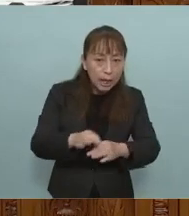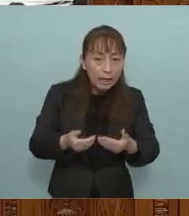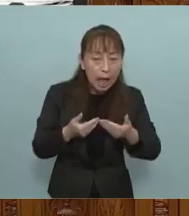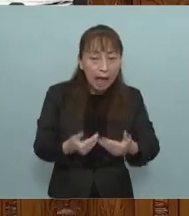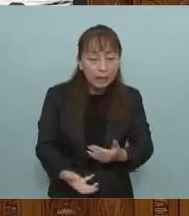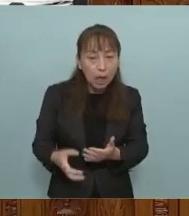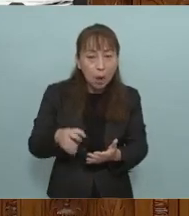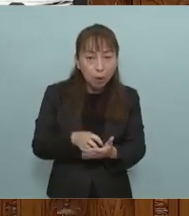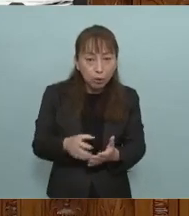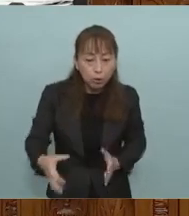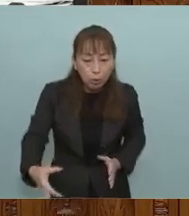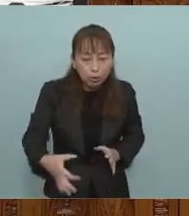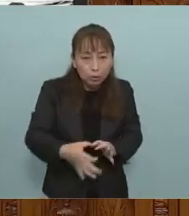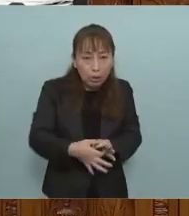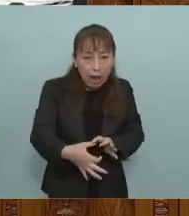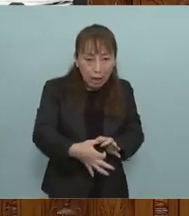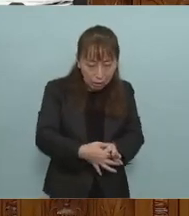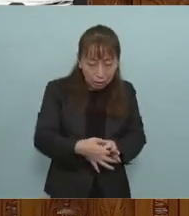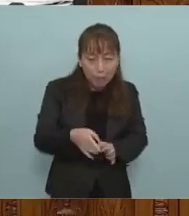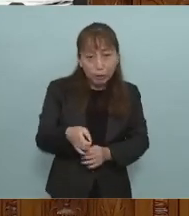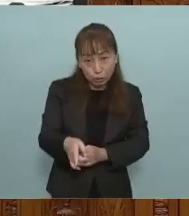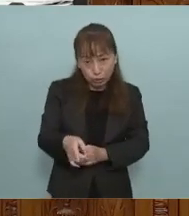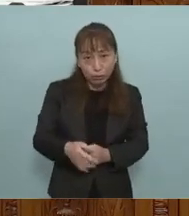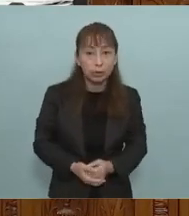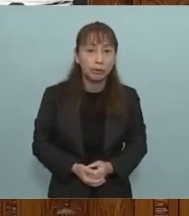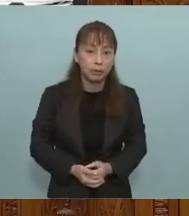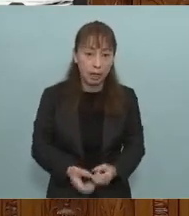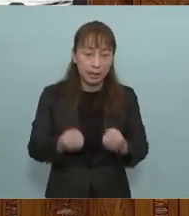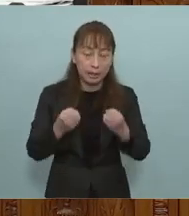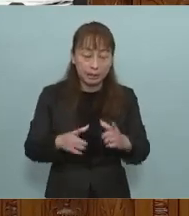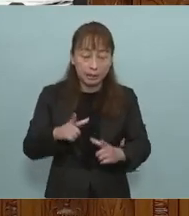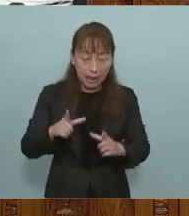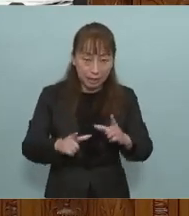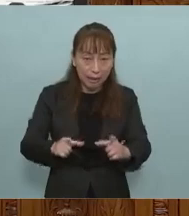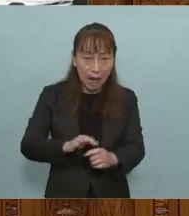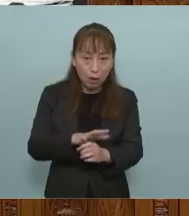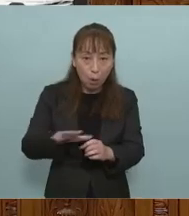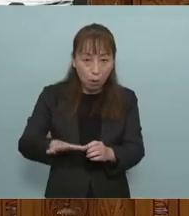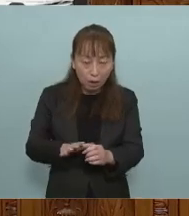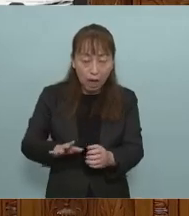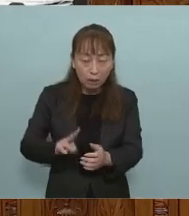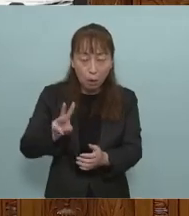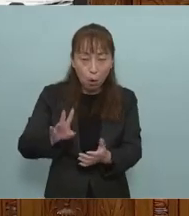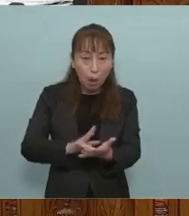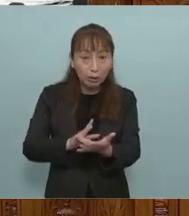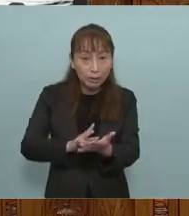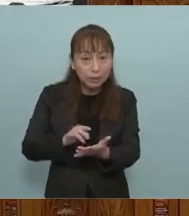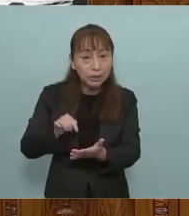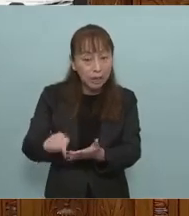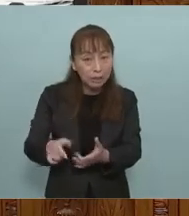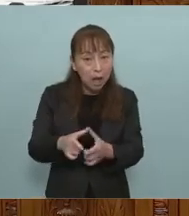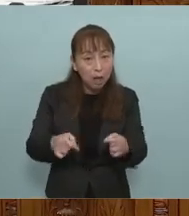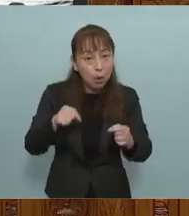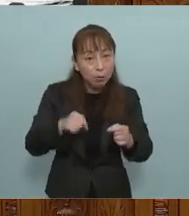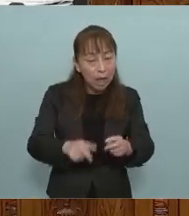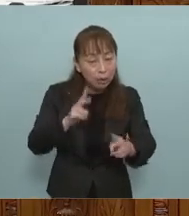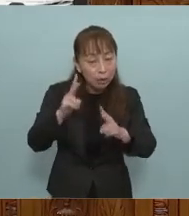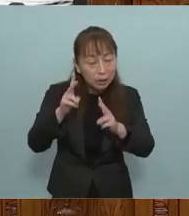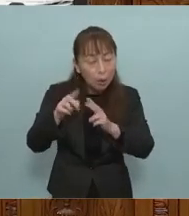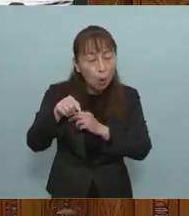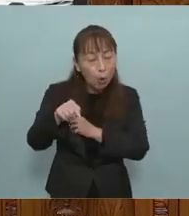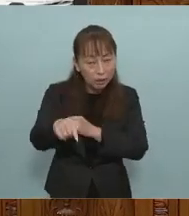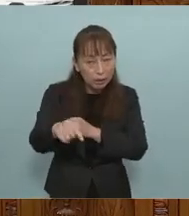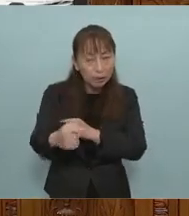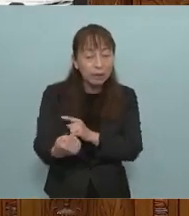保障にもつながるものです。新型コロナワクチンに関しては国内企業に対